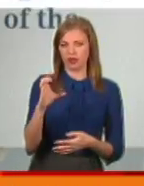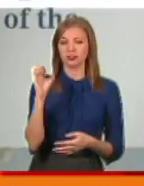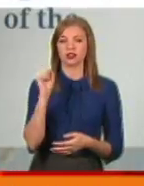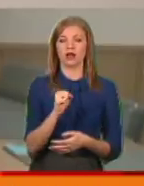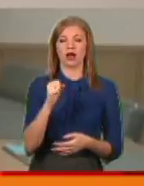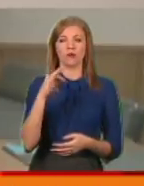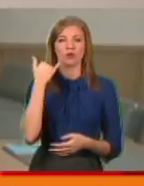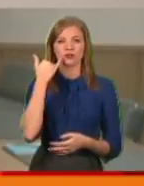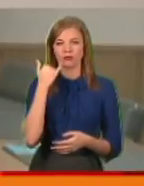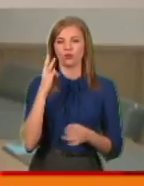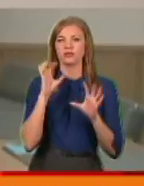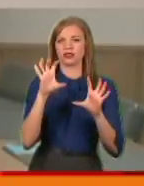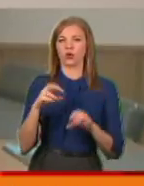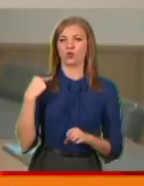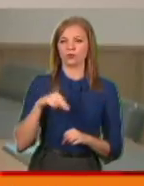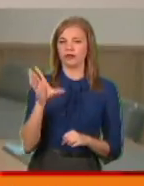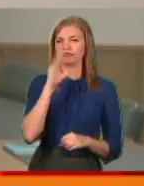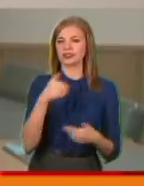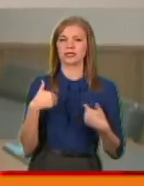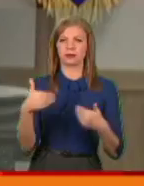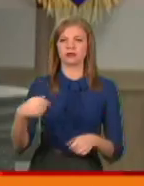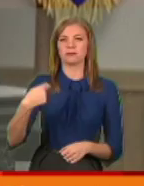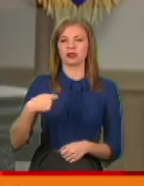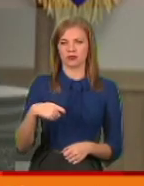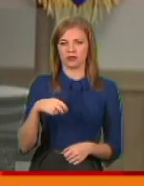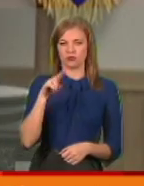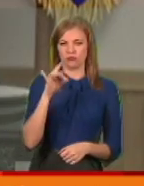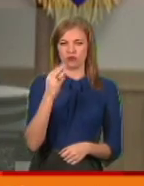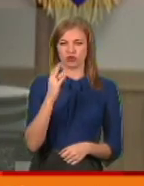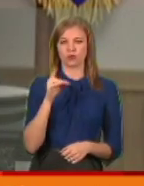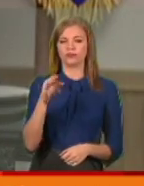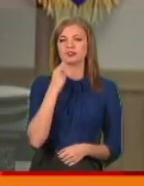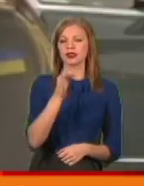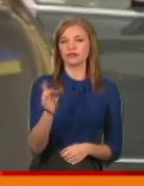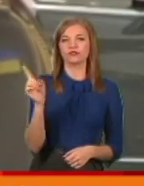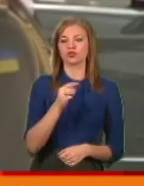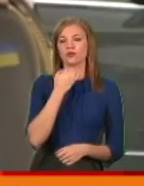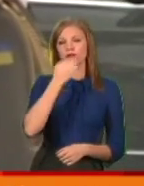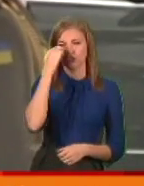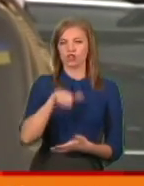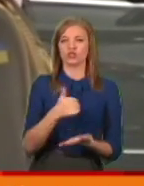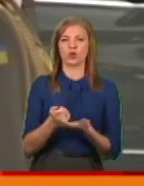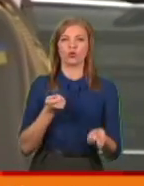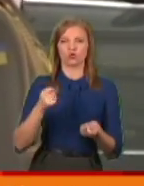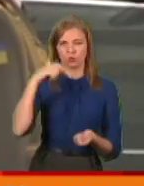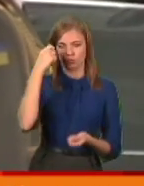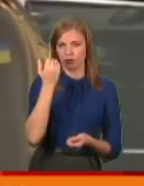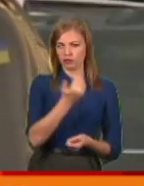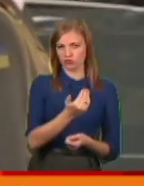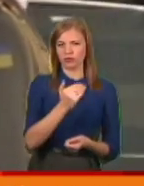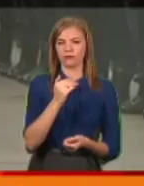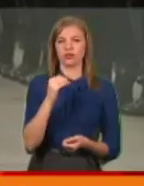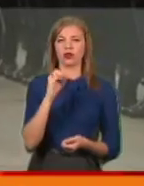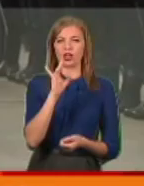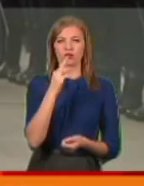а телефоном незаконно ув'язнених встиг привітати президент Петро Порошенко. Він заявив, що вдячний очільникові Туреччини